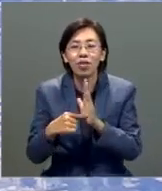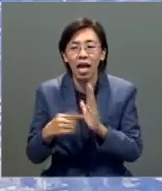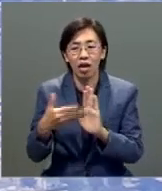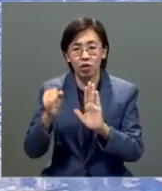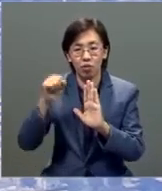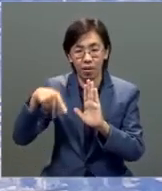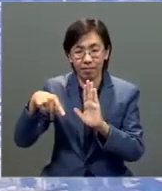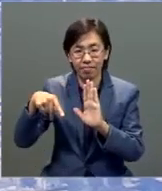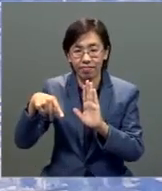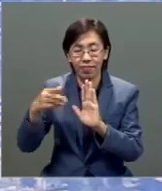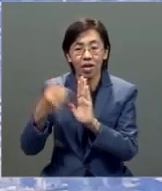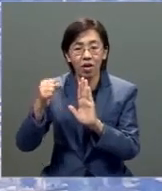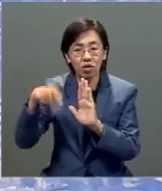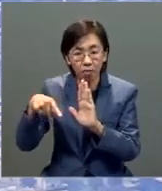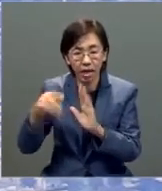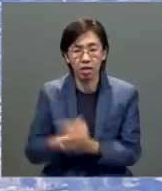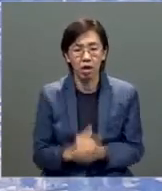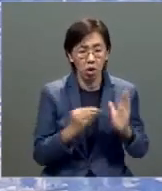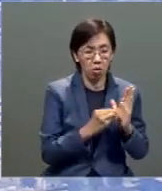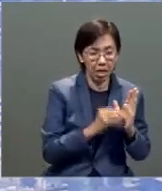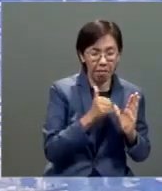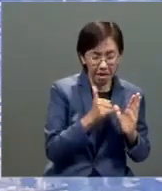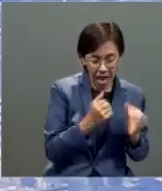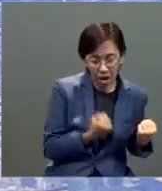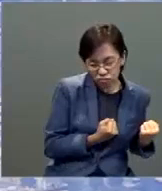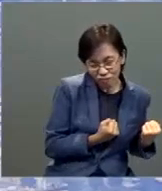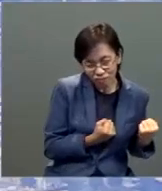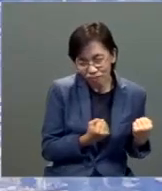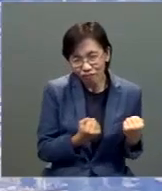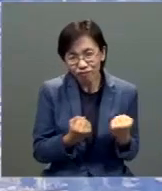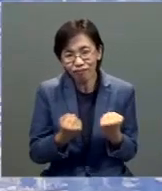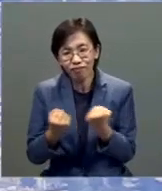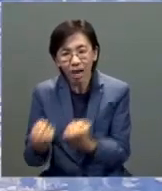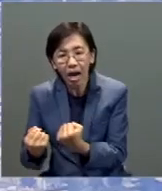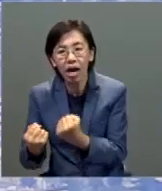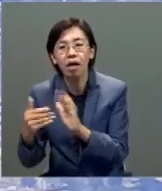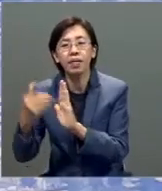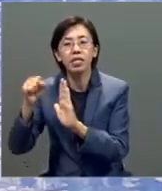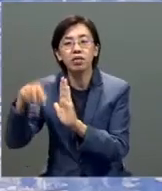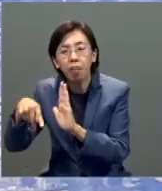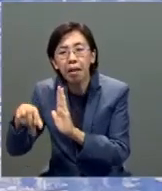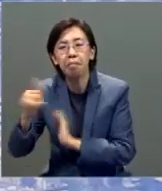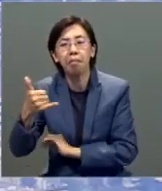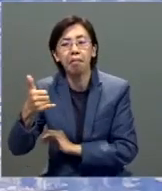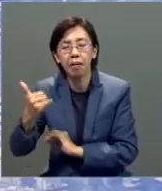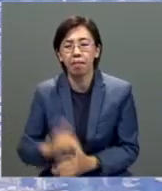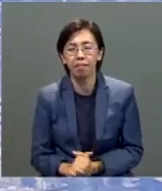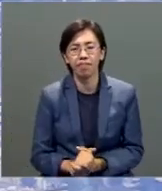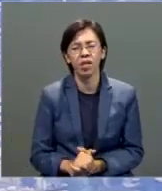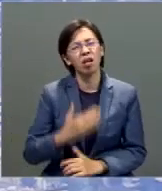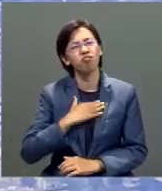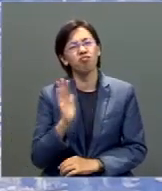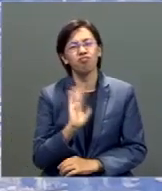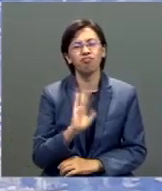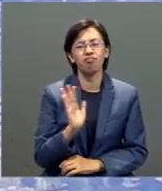บุรีคนกรุงเทพอาจจะขับรถไปกิจการนั้นๆอยู่ที่สุพรรณบุรีก็ได้ซึ่งอันนี้ก็อา